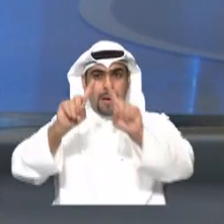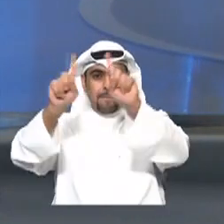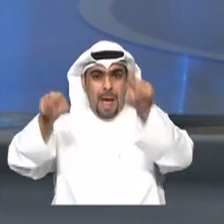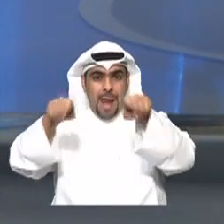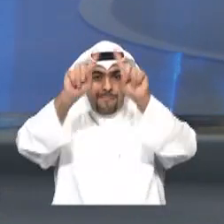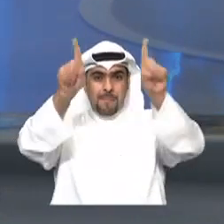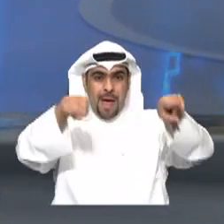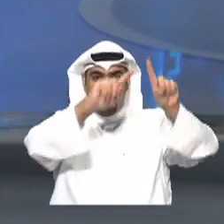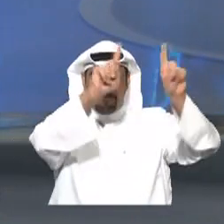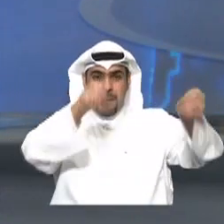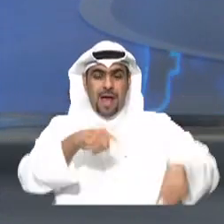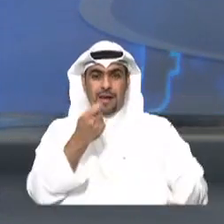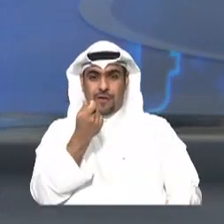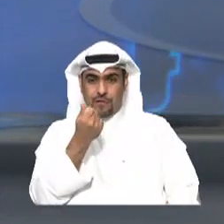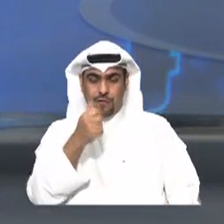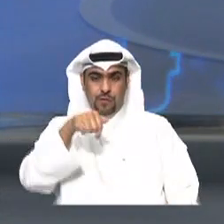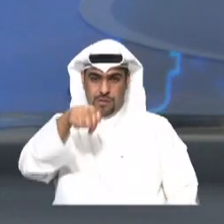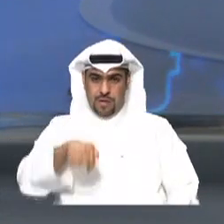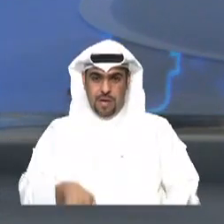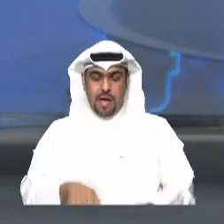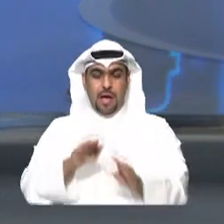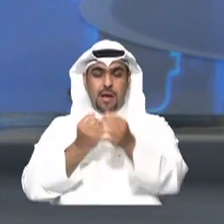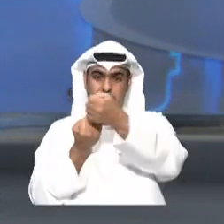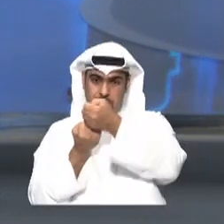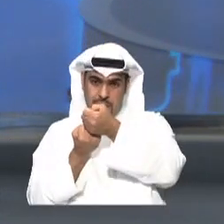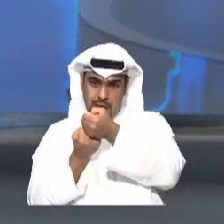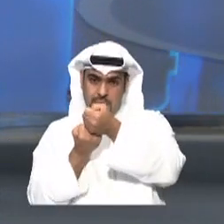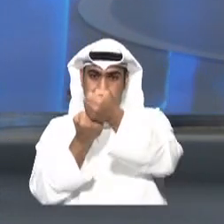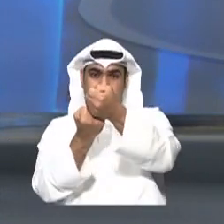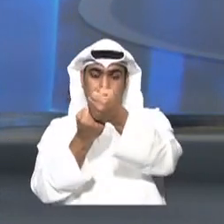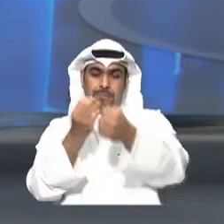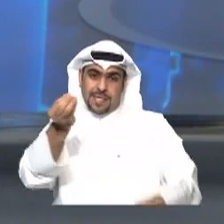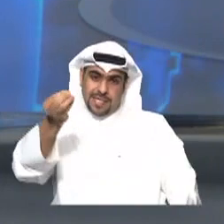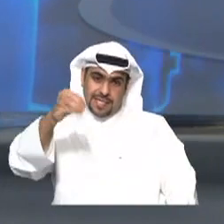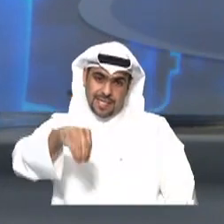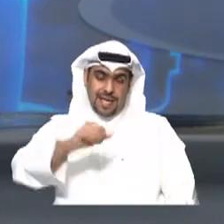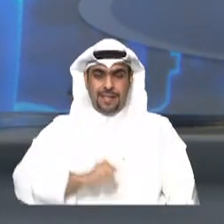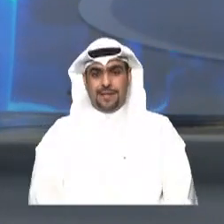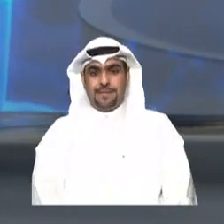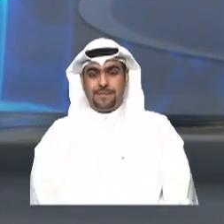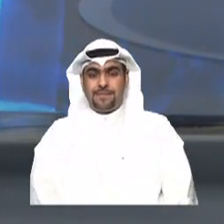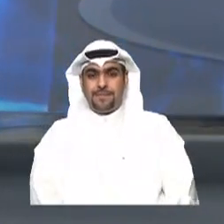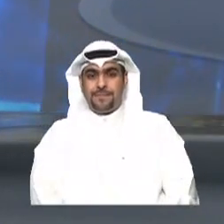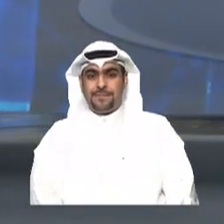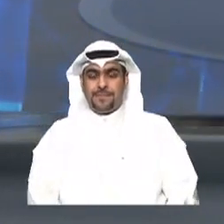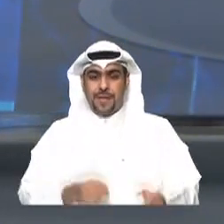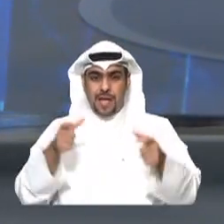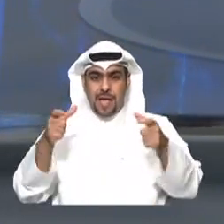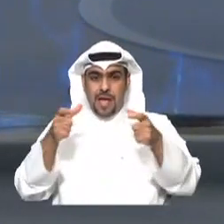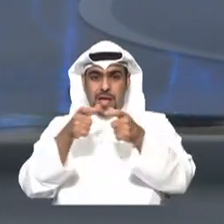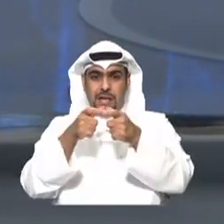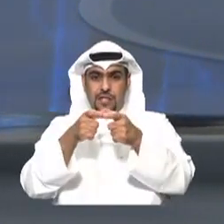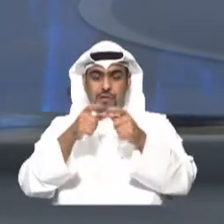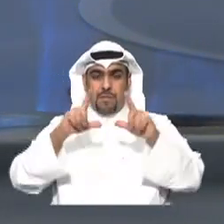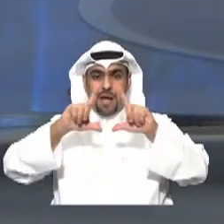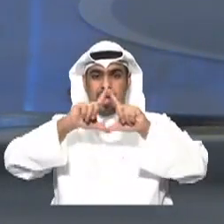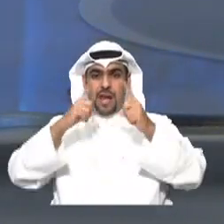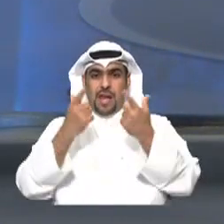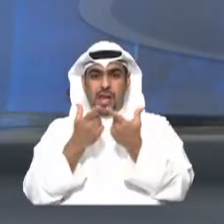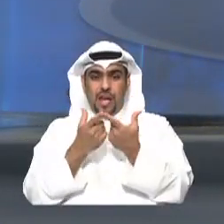ضوابط رقابيه على دعم العماله للمشاريع متناهيه الصغرى في اجتماع علاج